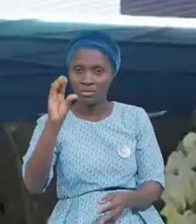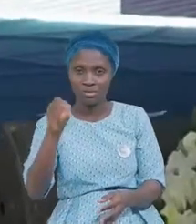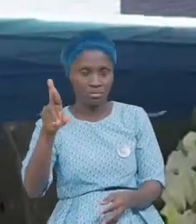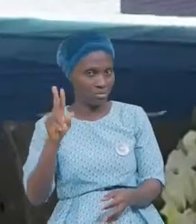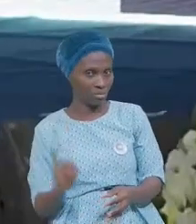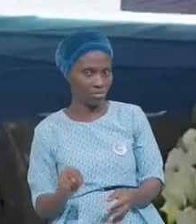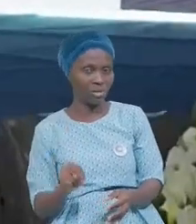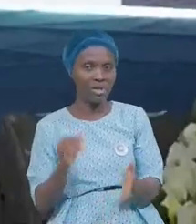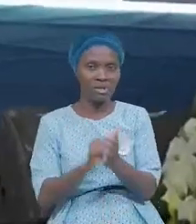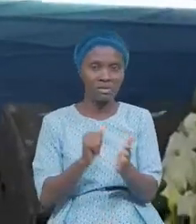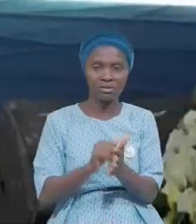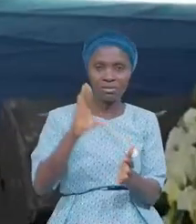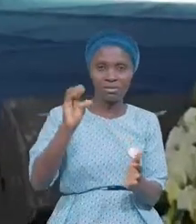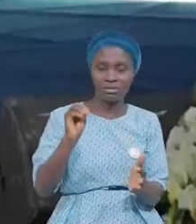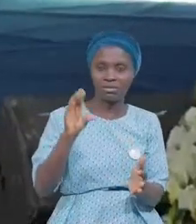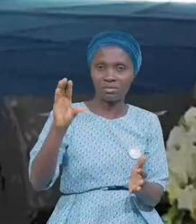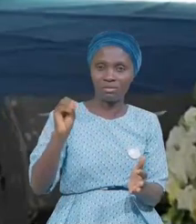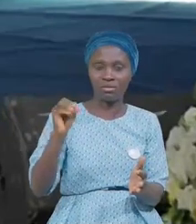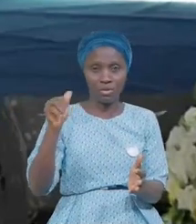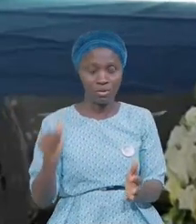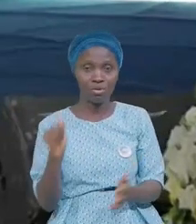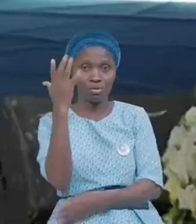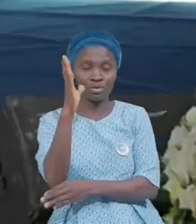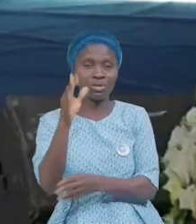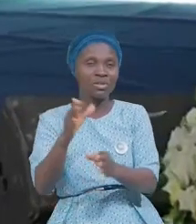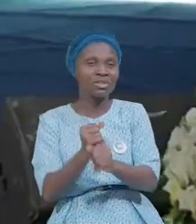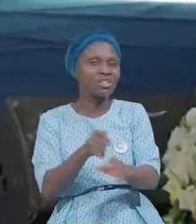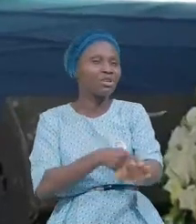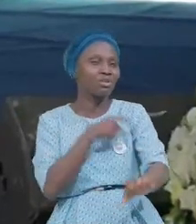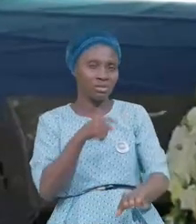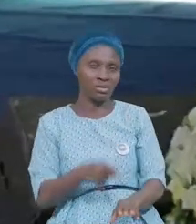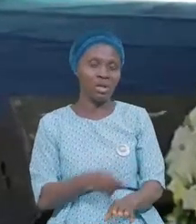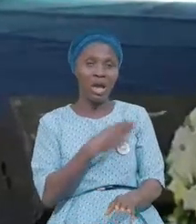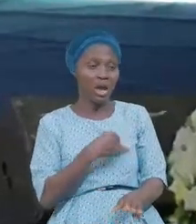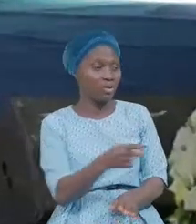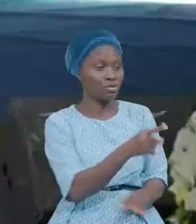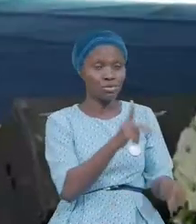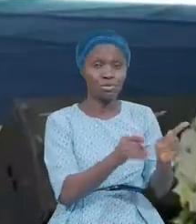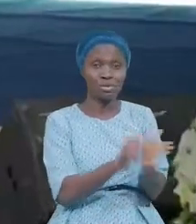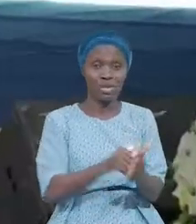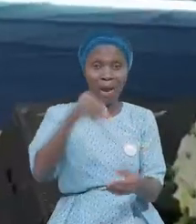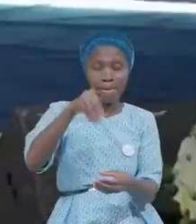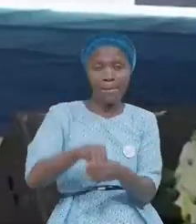poussé rapidement en moins de 6 mois. Mais